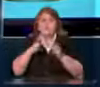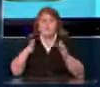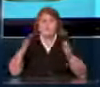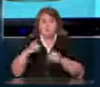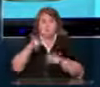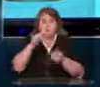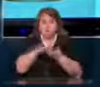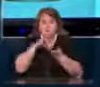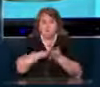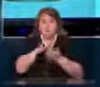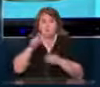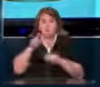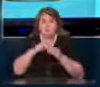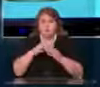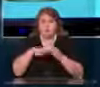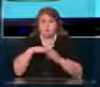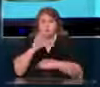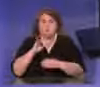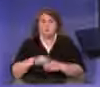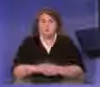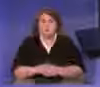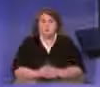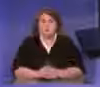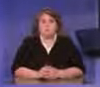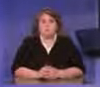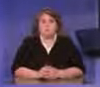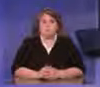терминов записали, тем лучше.